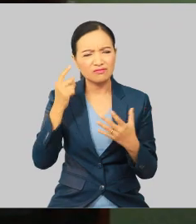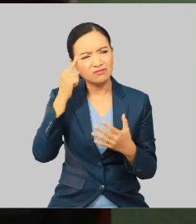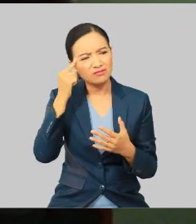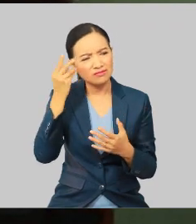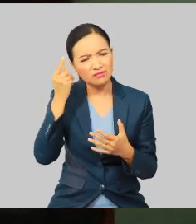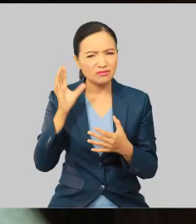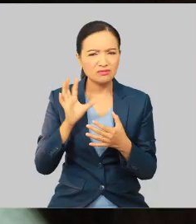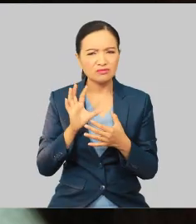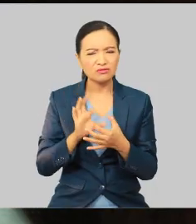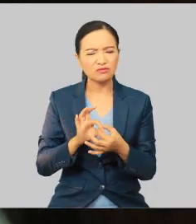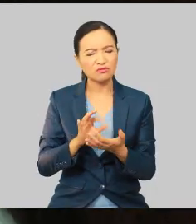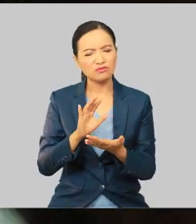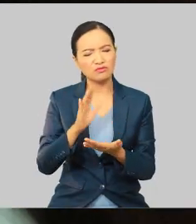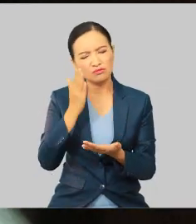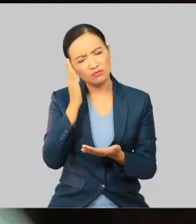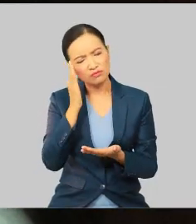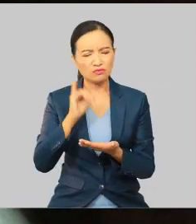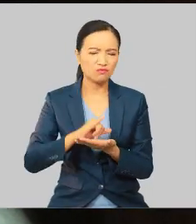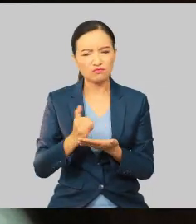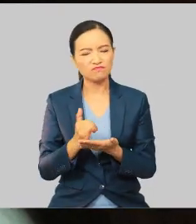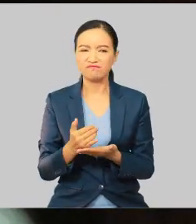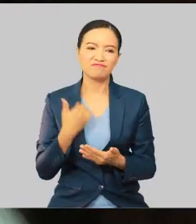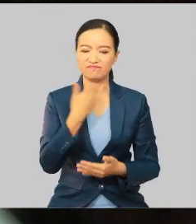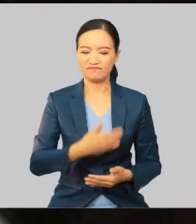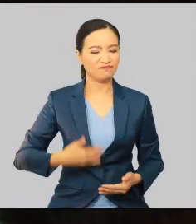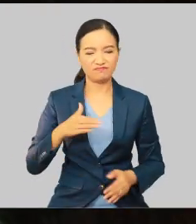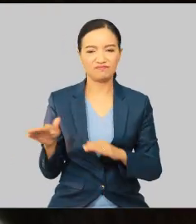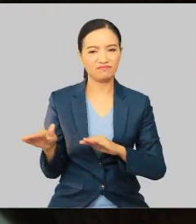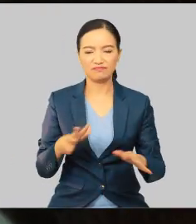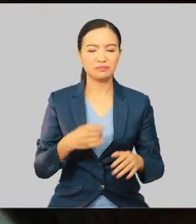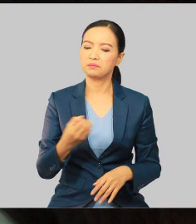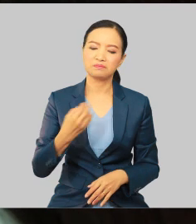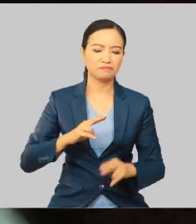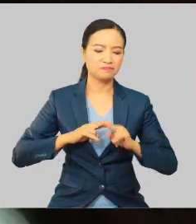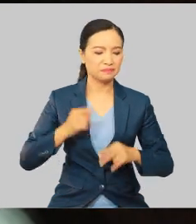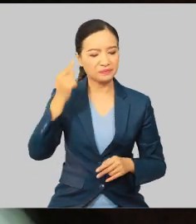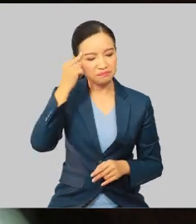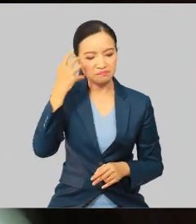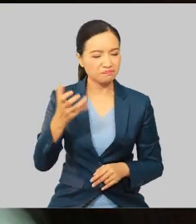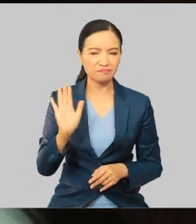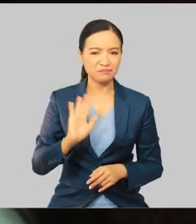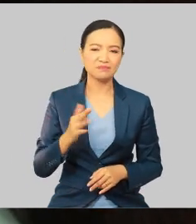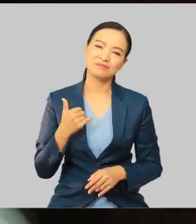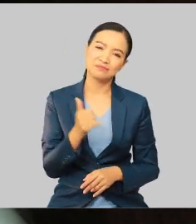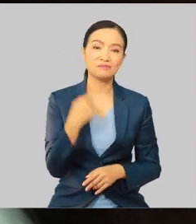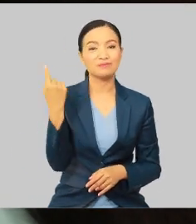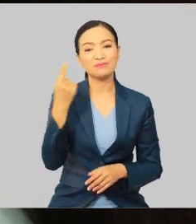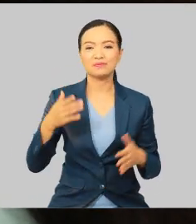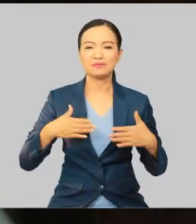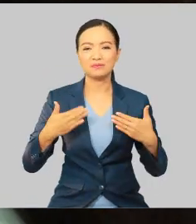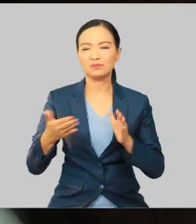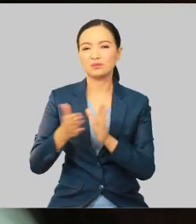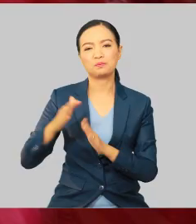กังวลนอนไม่หลับมันทำให้เราร่างกายเราไม่พร้อมค่ะวันนั้นก็เลยบอกตัวเองว่าเอ้ยไม่ต้องคิดมากเหมือนเรามาเที่ยวสนุกกับ